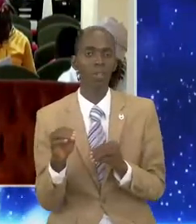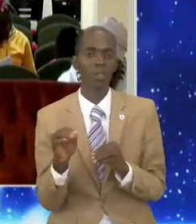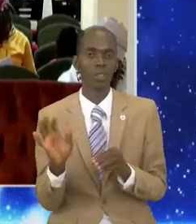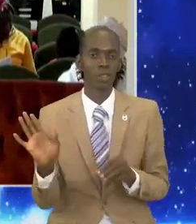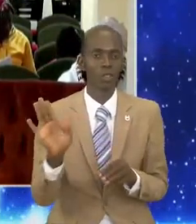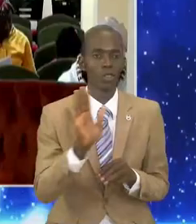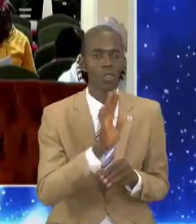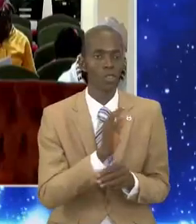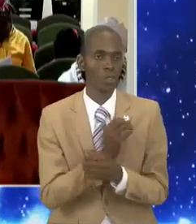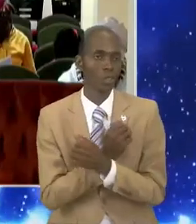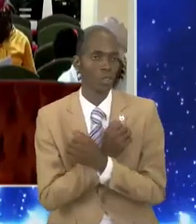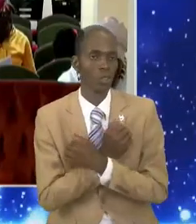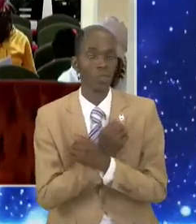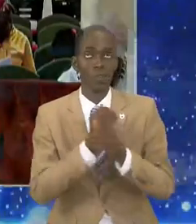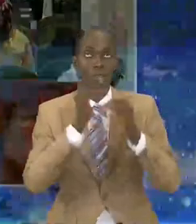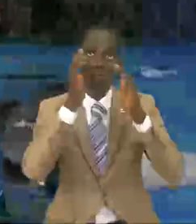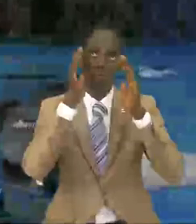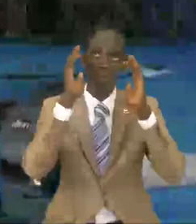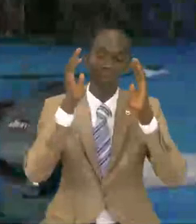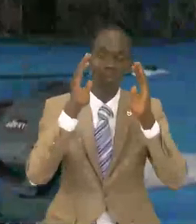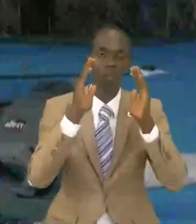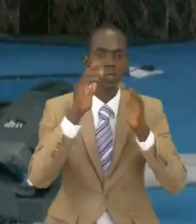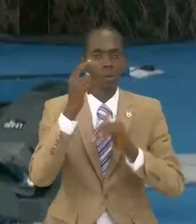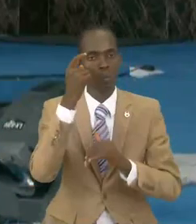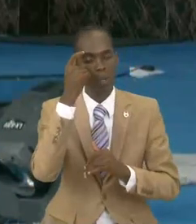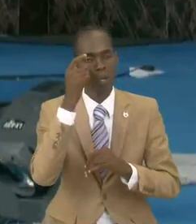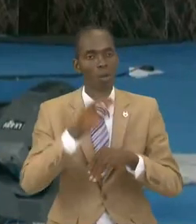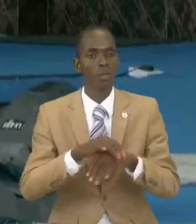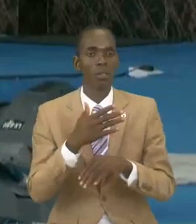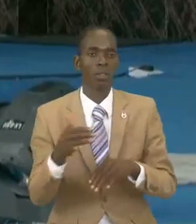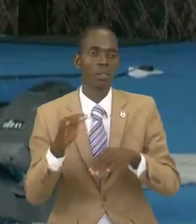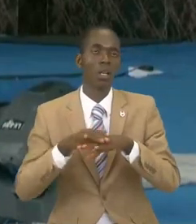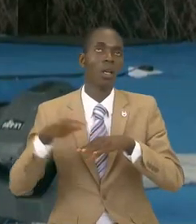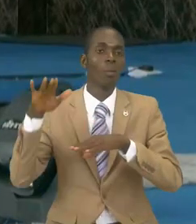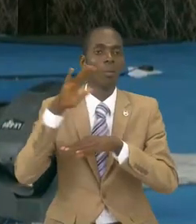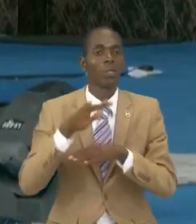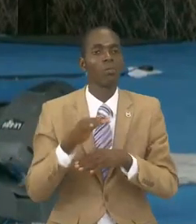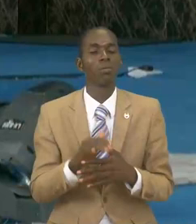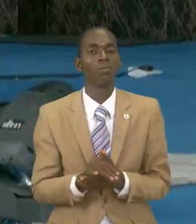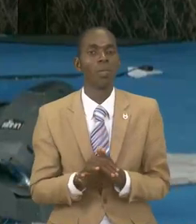affectionnez-vous aux choses d'en haut.